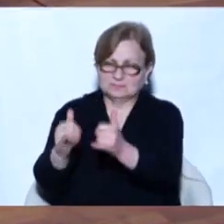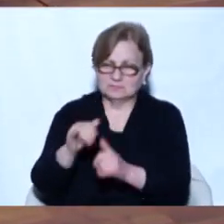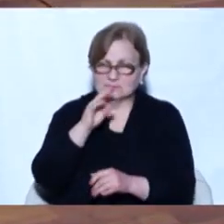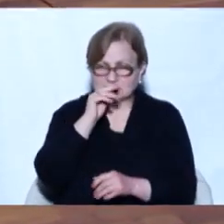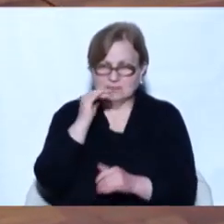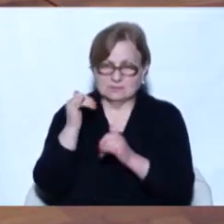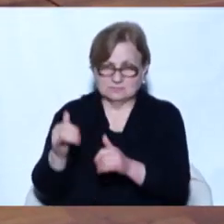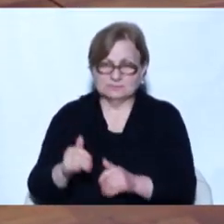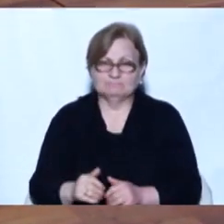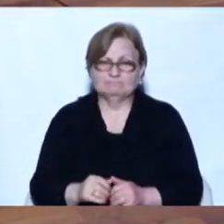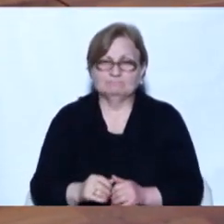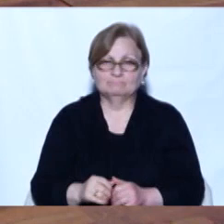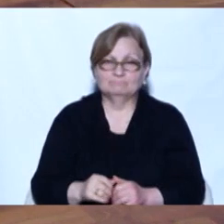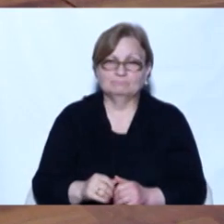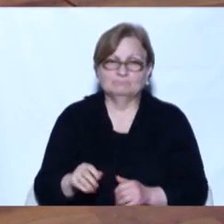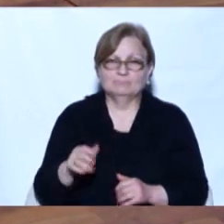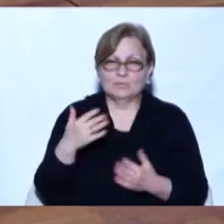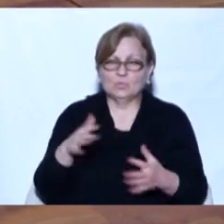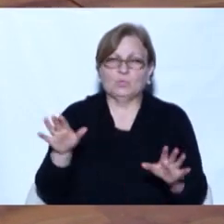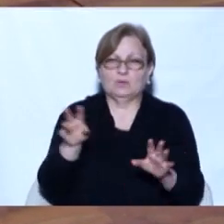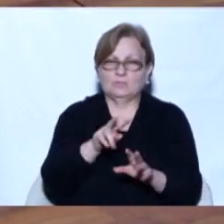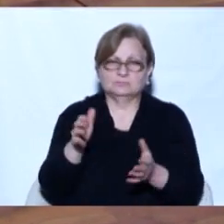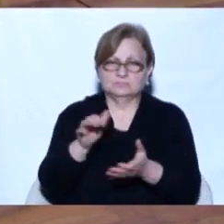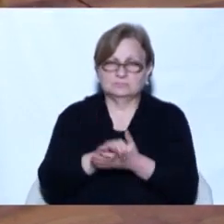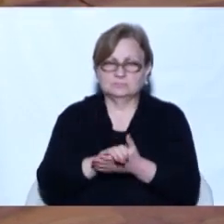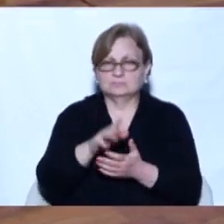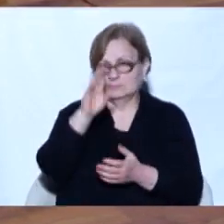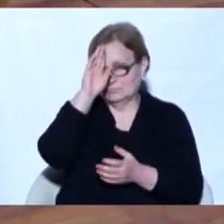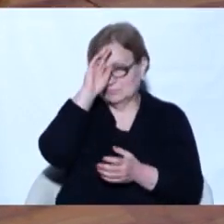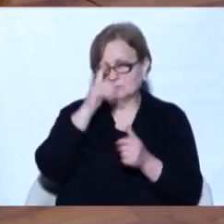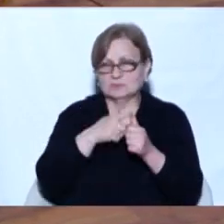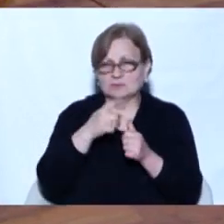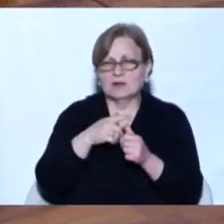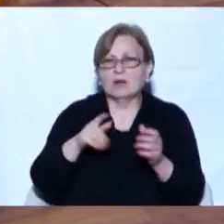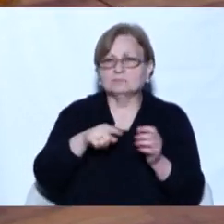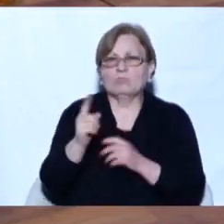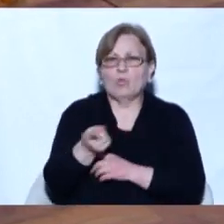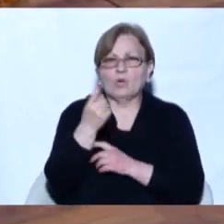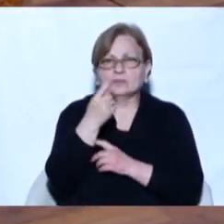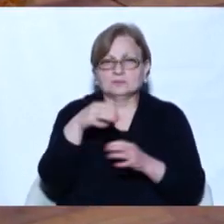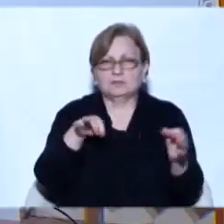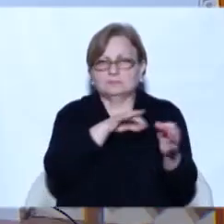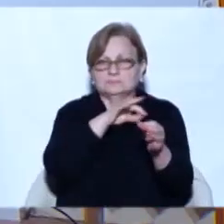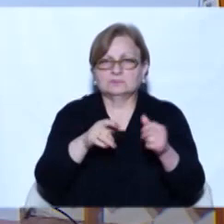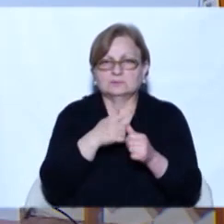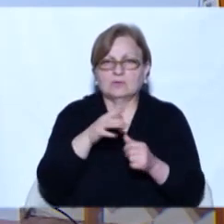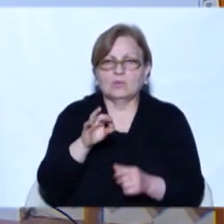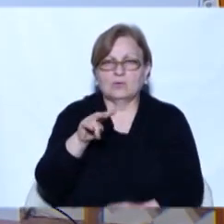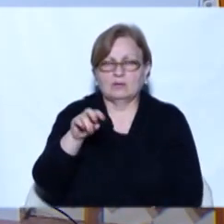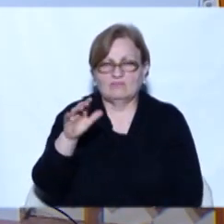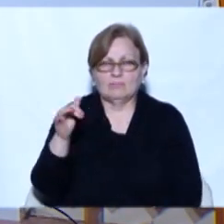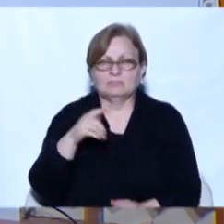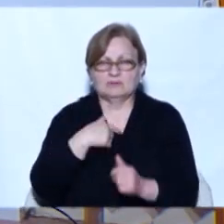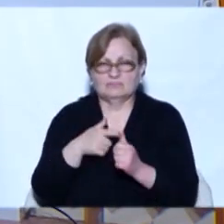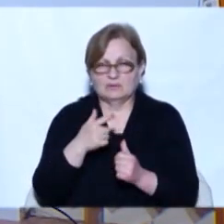პიპას. ამასობაში ერთმანეთიც გაიცნეს. ბიჭი მოხეტიალე მუსიკოსი აღმოჩნდა. ოლილემ ქვიაო, ასე უთხრა